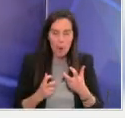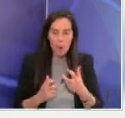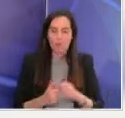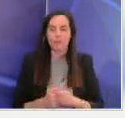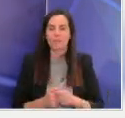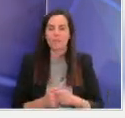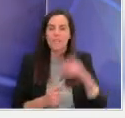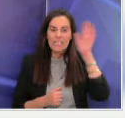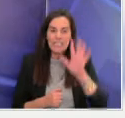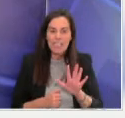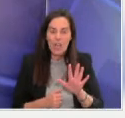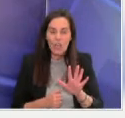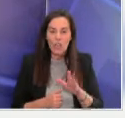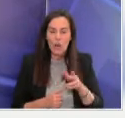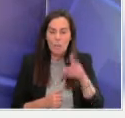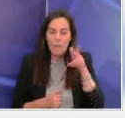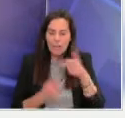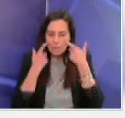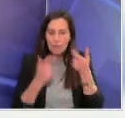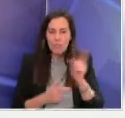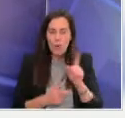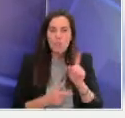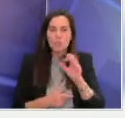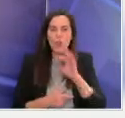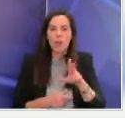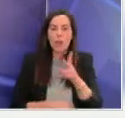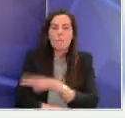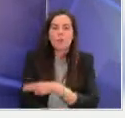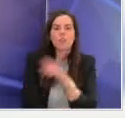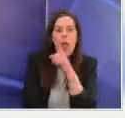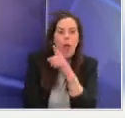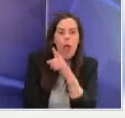כזה. סרטון, מצלמת ההבטחה, ותראו, ממי השולח? משטרה.